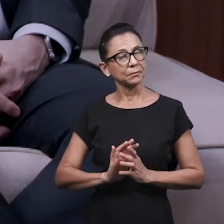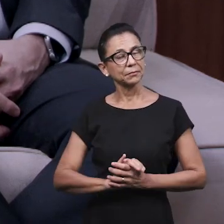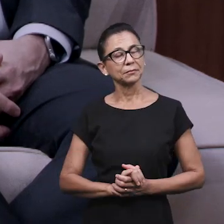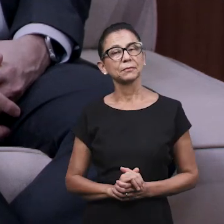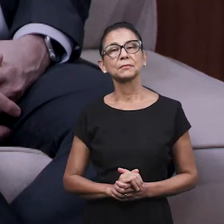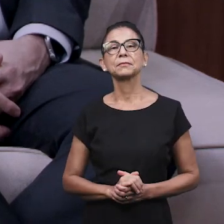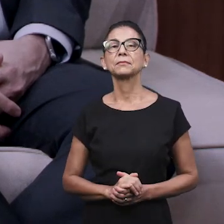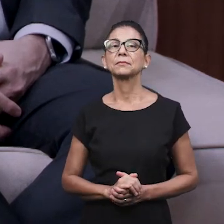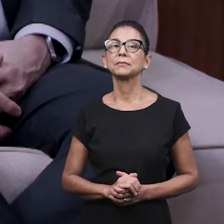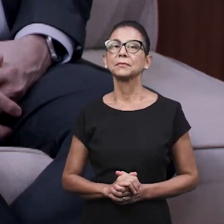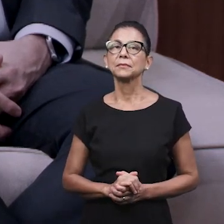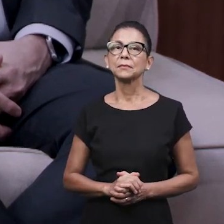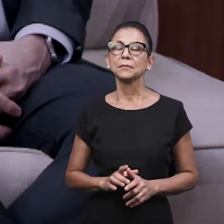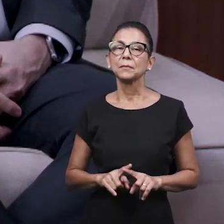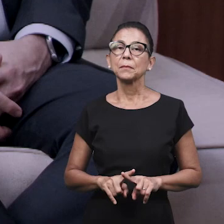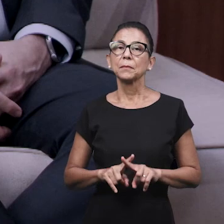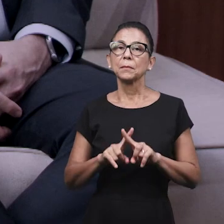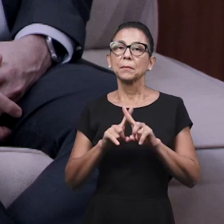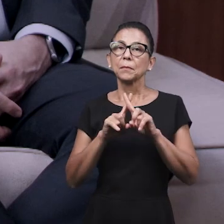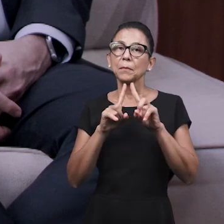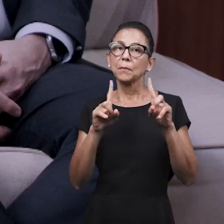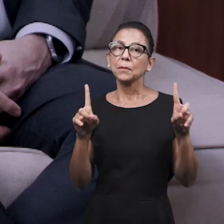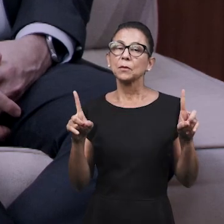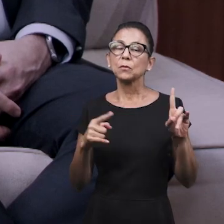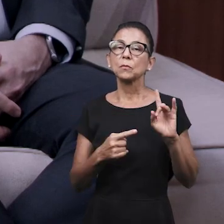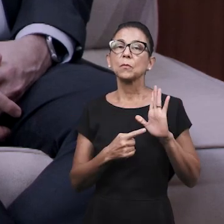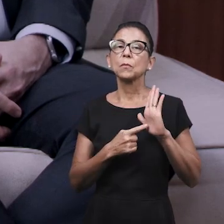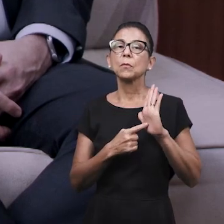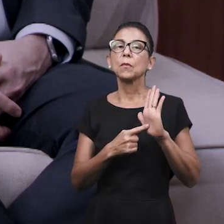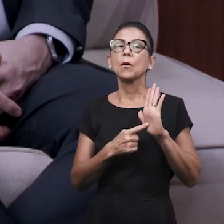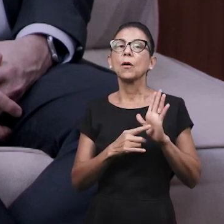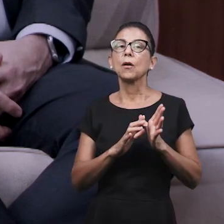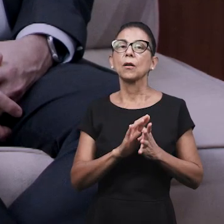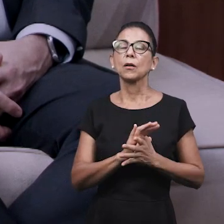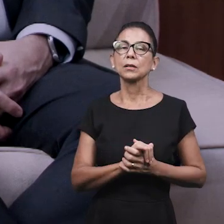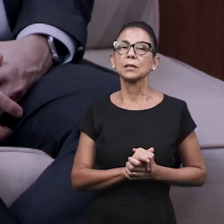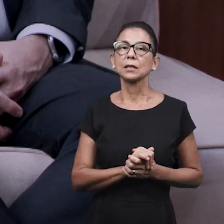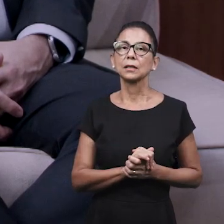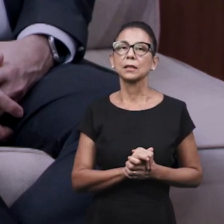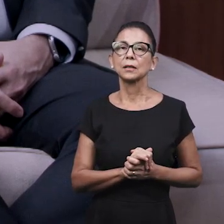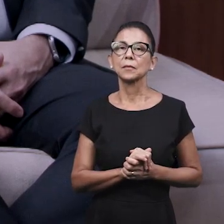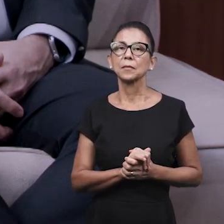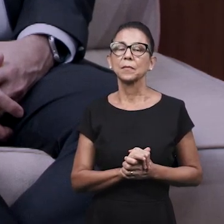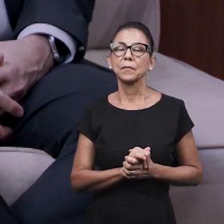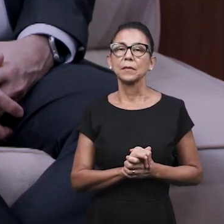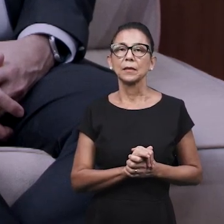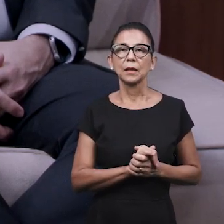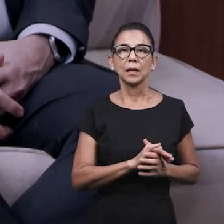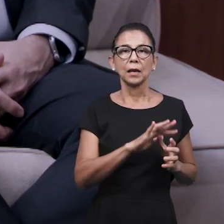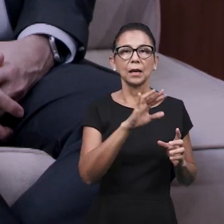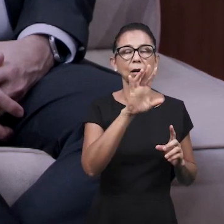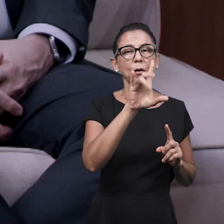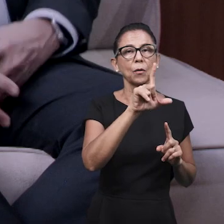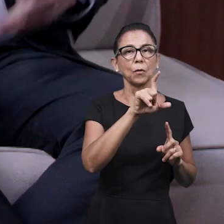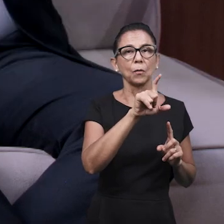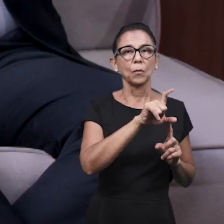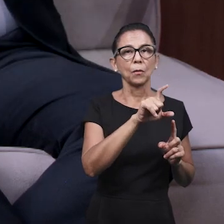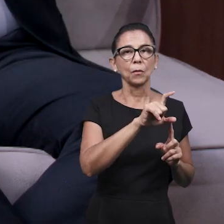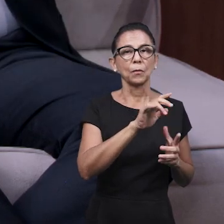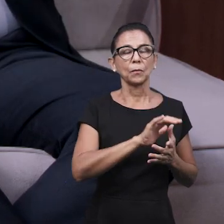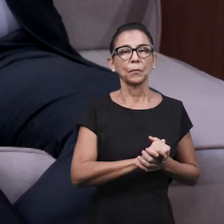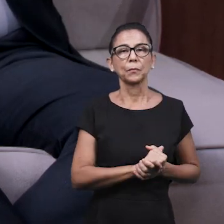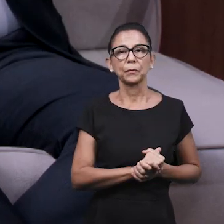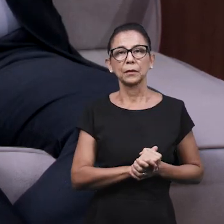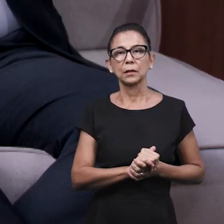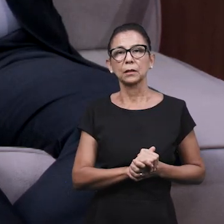en effet une des faces, des manifestations de l'esprit de l'Antichrist. Et